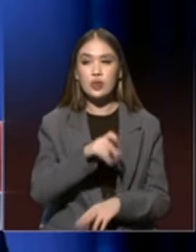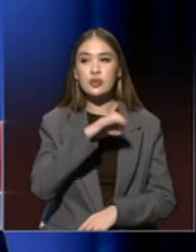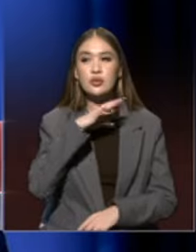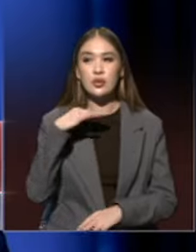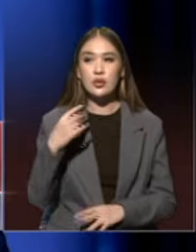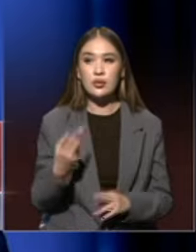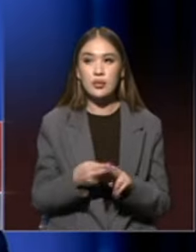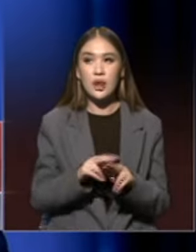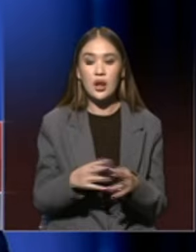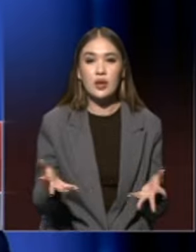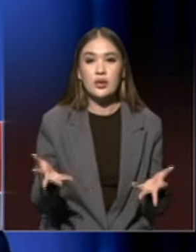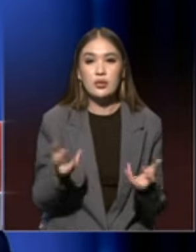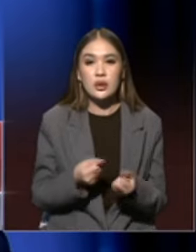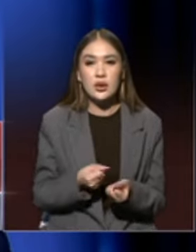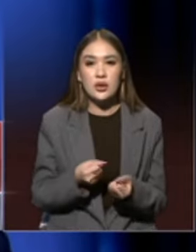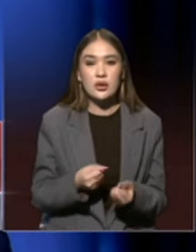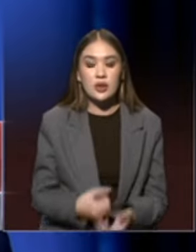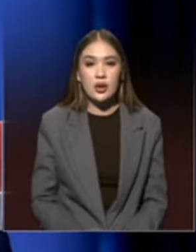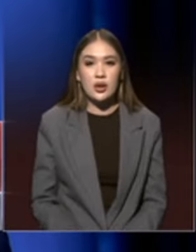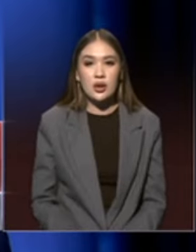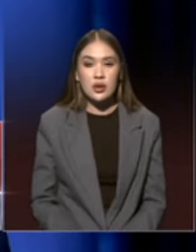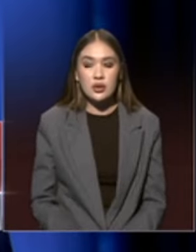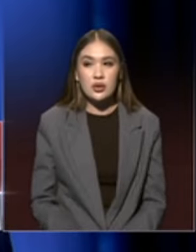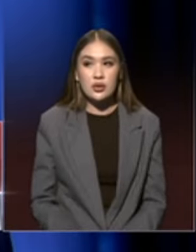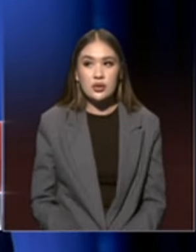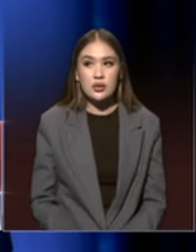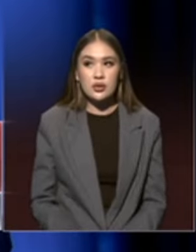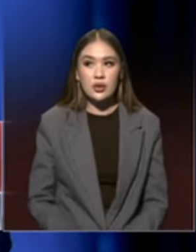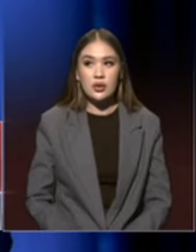алып қалатындай жағдай болды. Енді